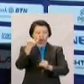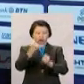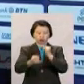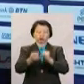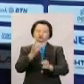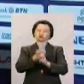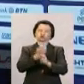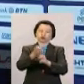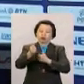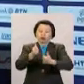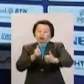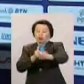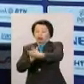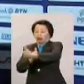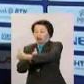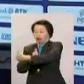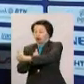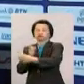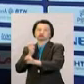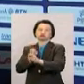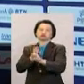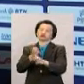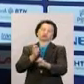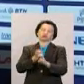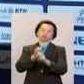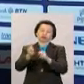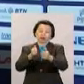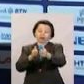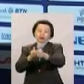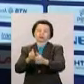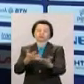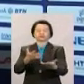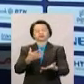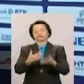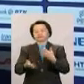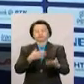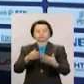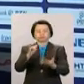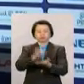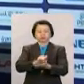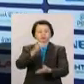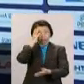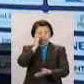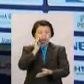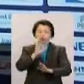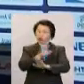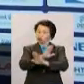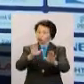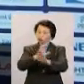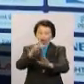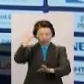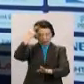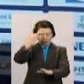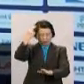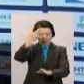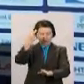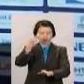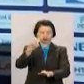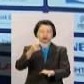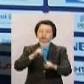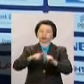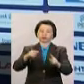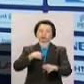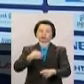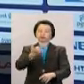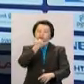susah untuk saya kejar lagi. So bagi saya ini satu pengalaman bagi saya. Ini bukan alasan ya, bukan alasan, tapi itu